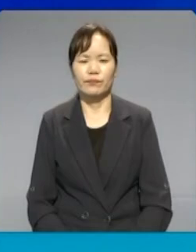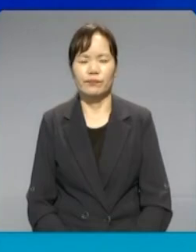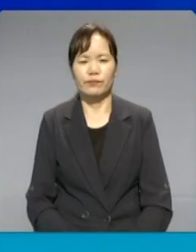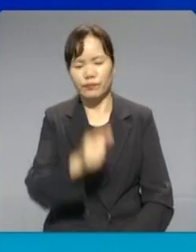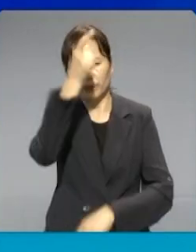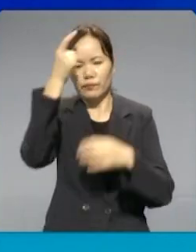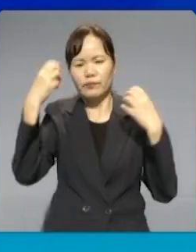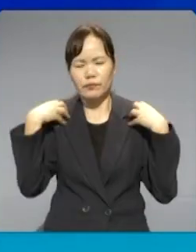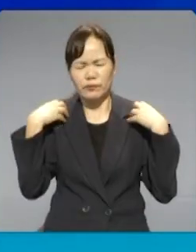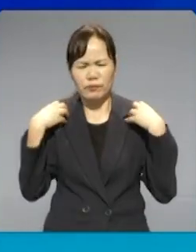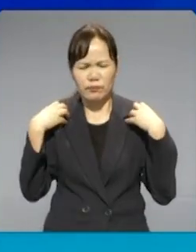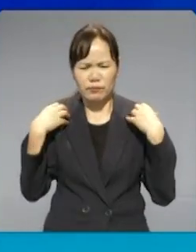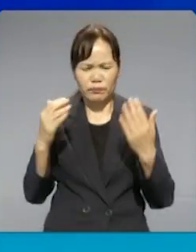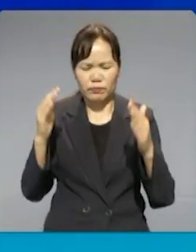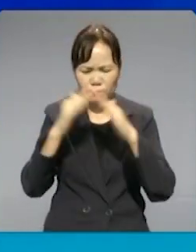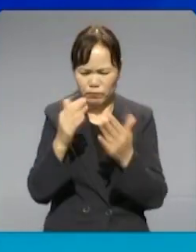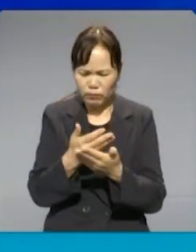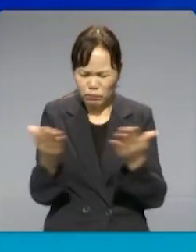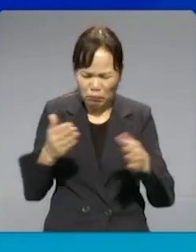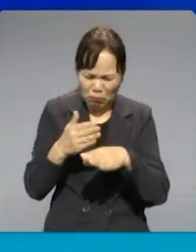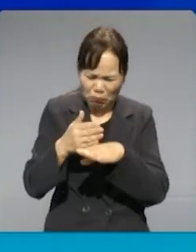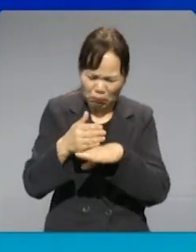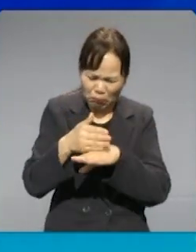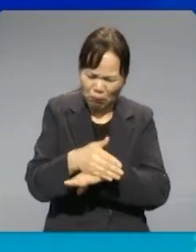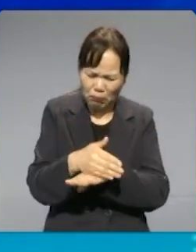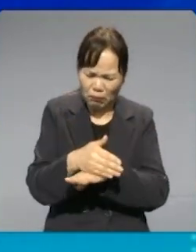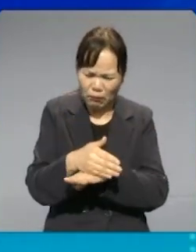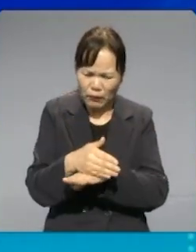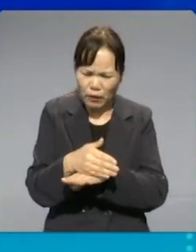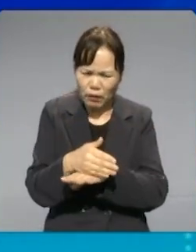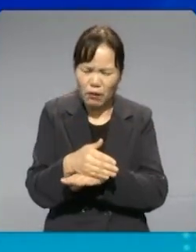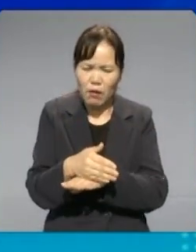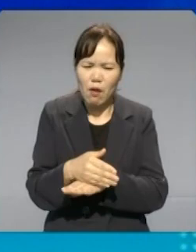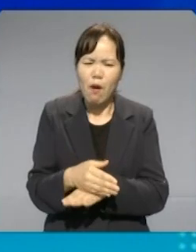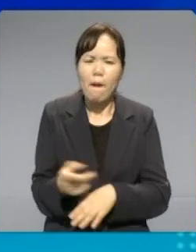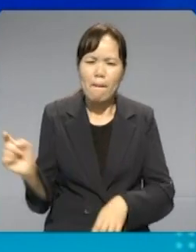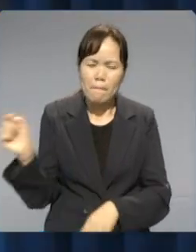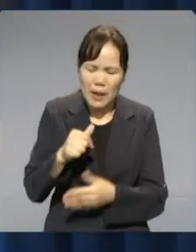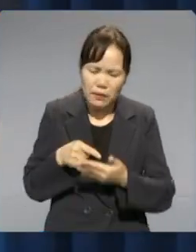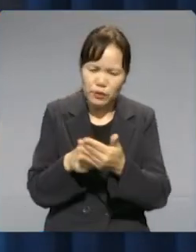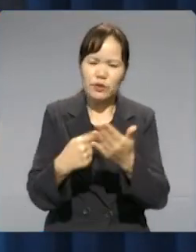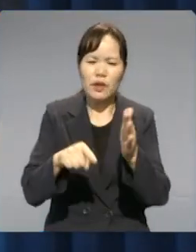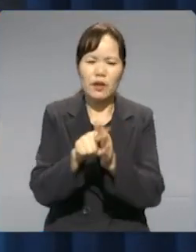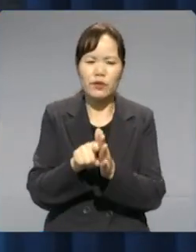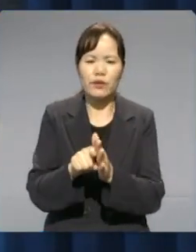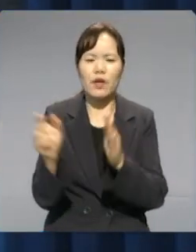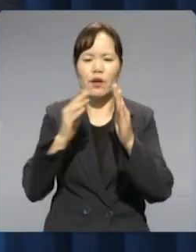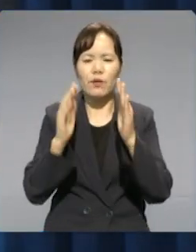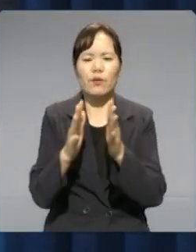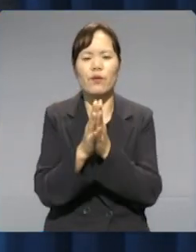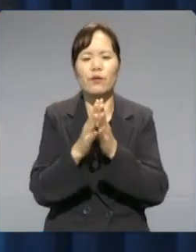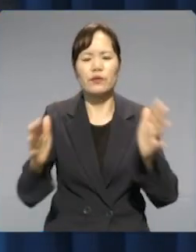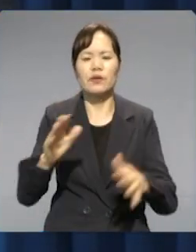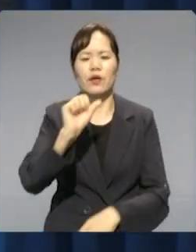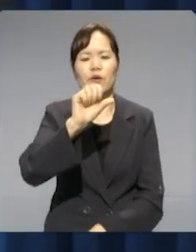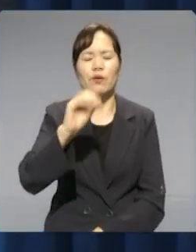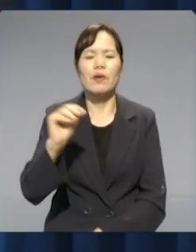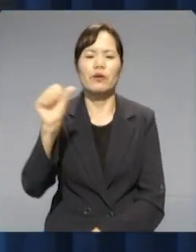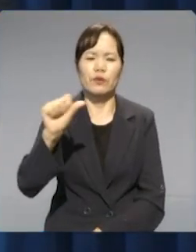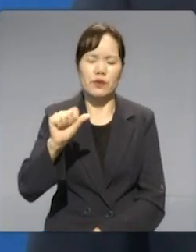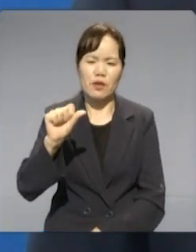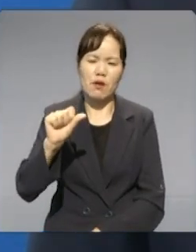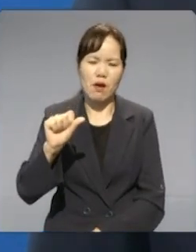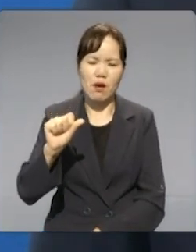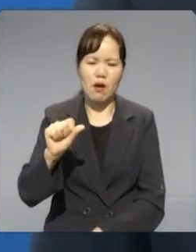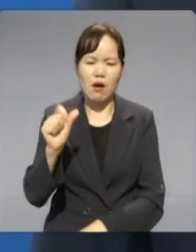정부가 정체된 주택 공급을 정상화하기 위해 공공주택 5만 5천 가구를 추가로 확보하고 패스트트랙으로 공급